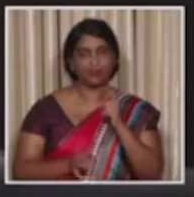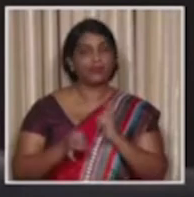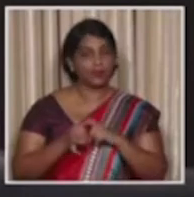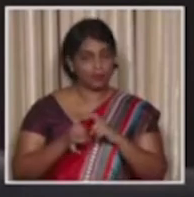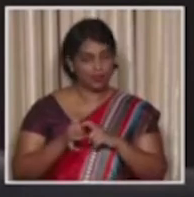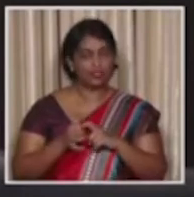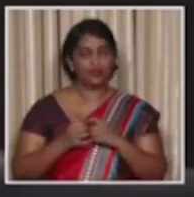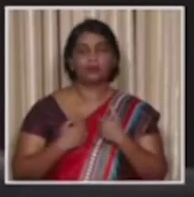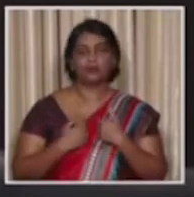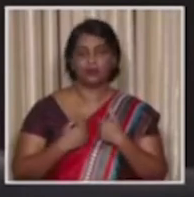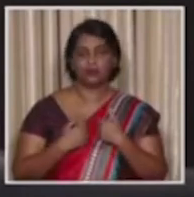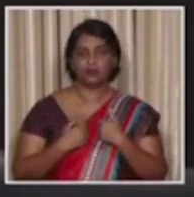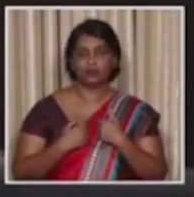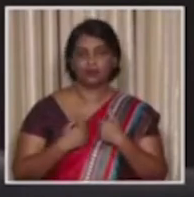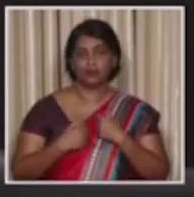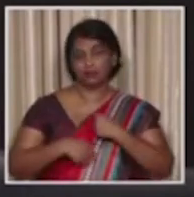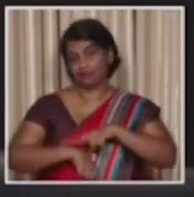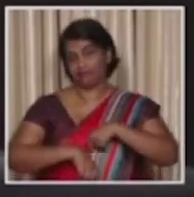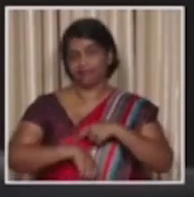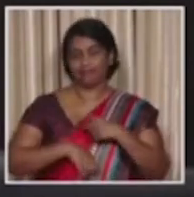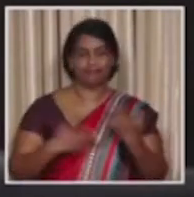මම වෙලාව ගත වෙන නිසා